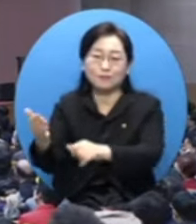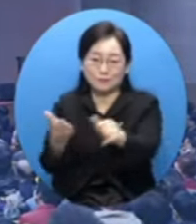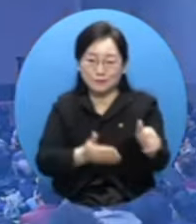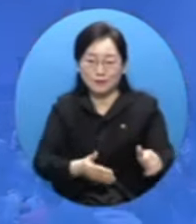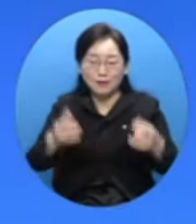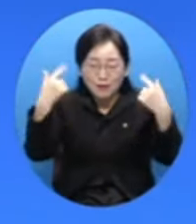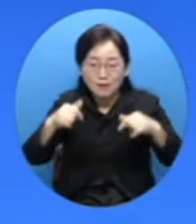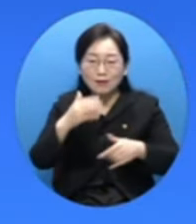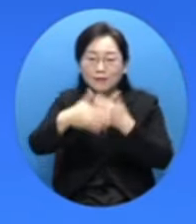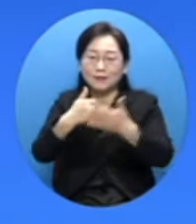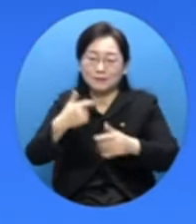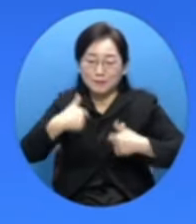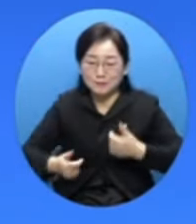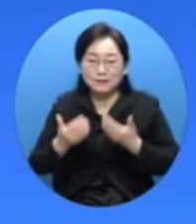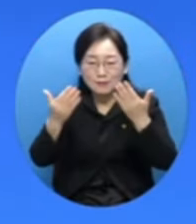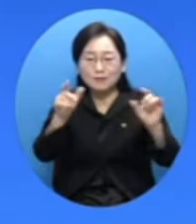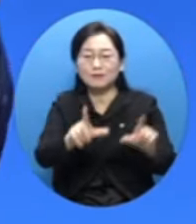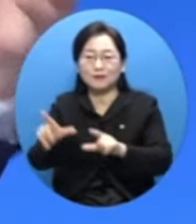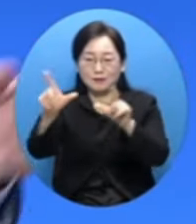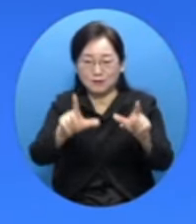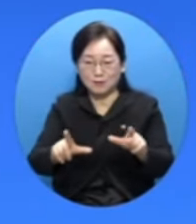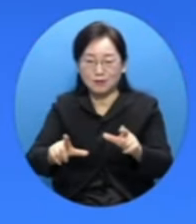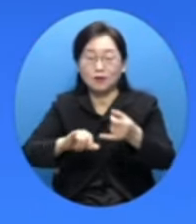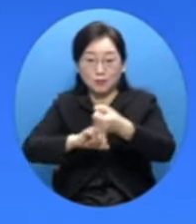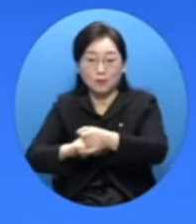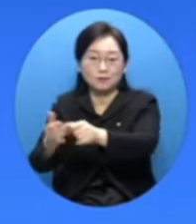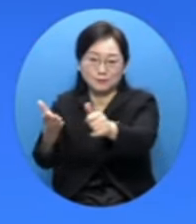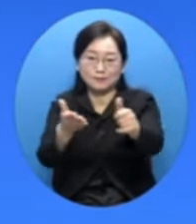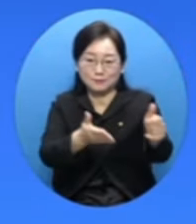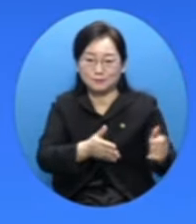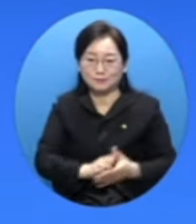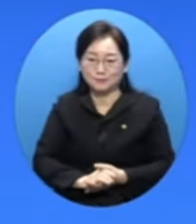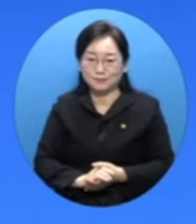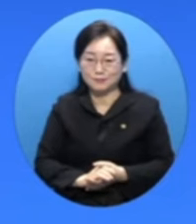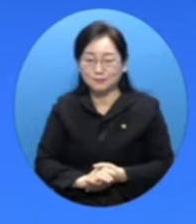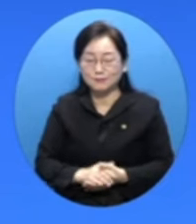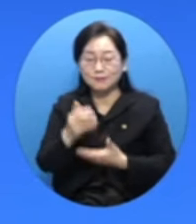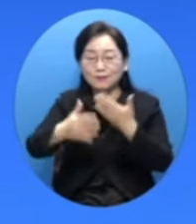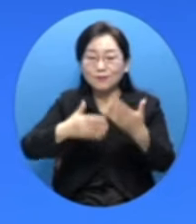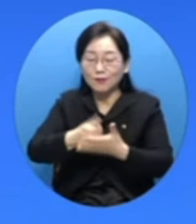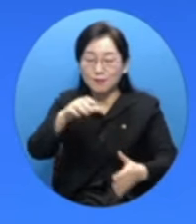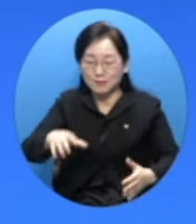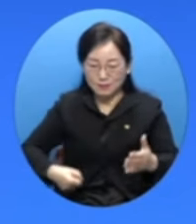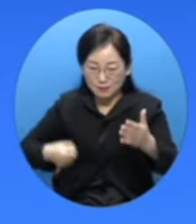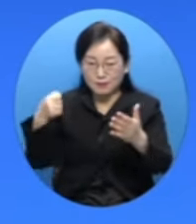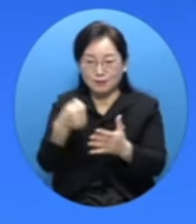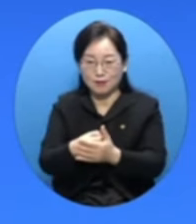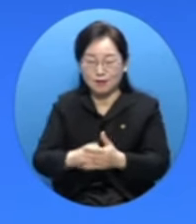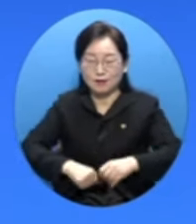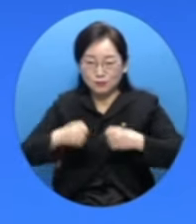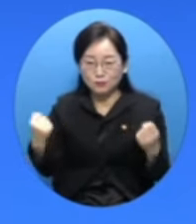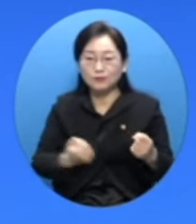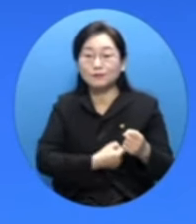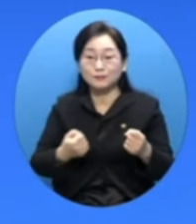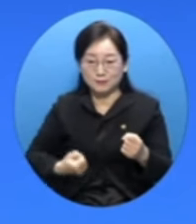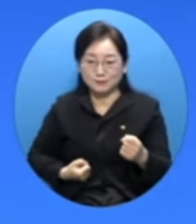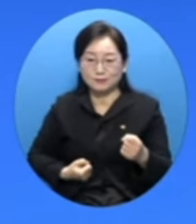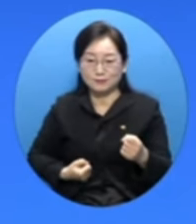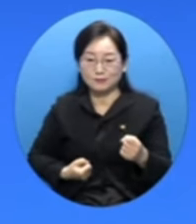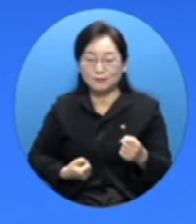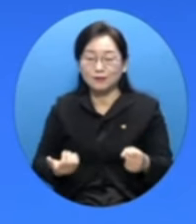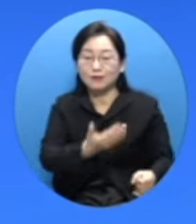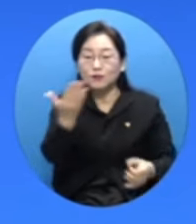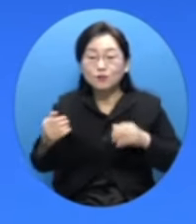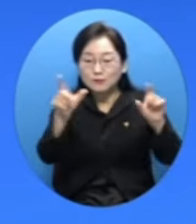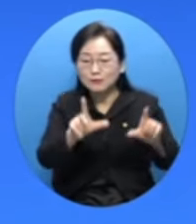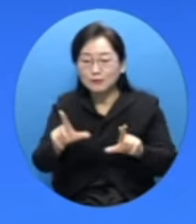하나님을 기쁘시게 하는 여러분 삶을 살아가는 여러분 모두가 되기를 바랍니다. 하나님 앞에 결단하고 순종하고 헌신해서 여러분의